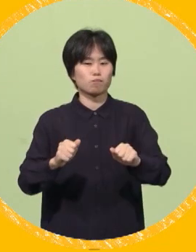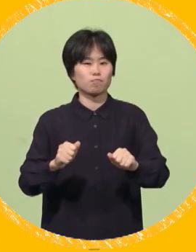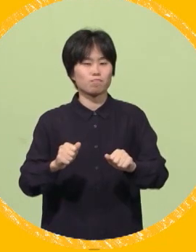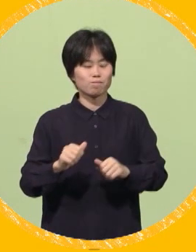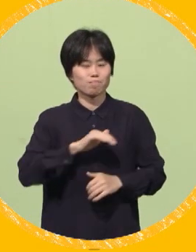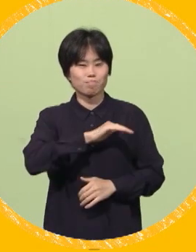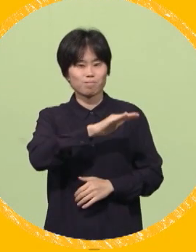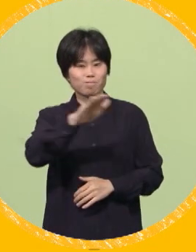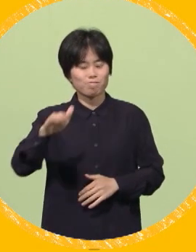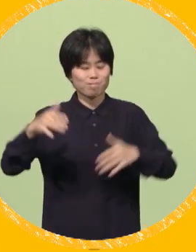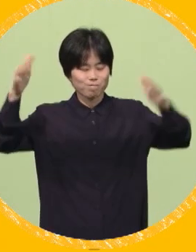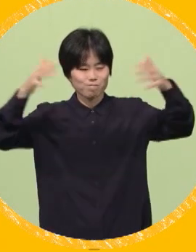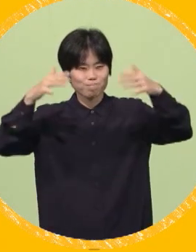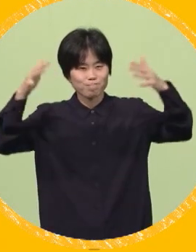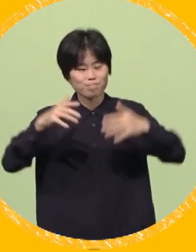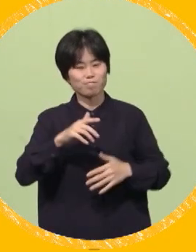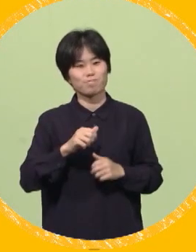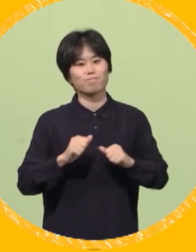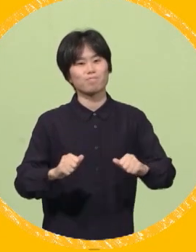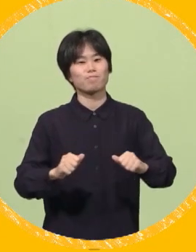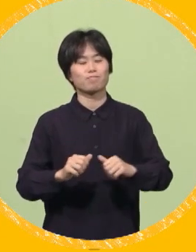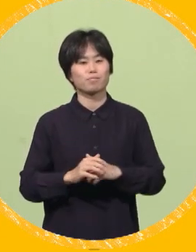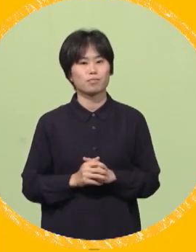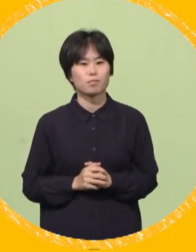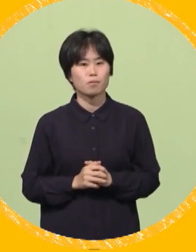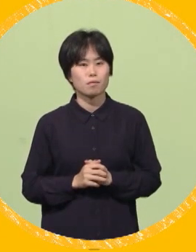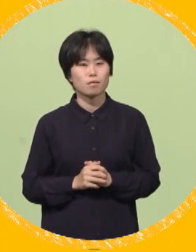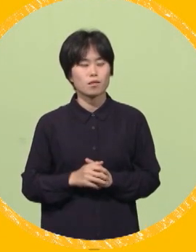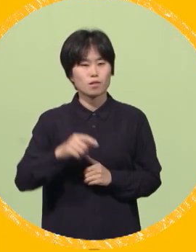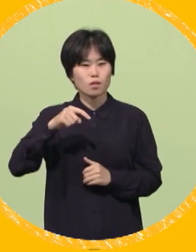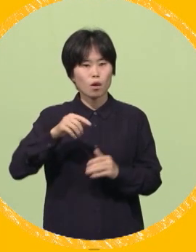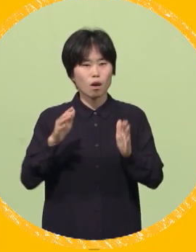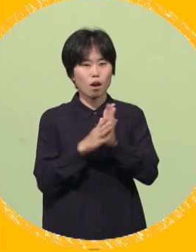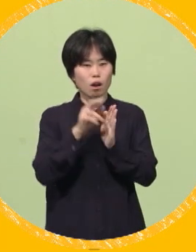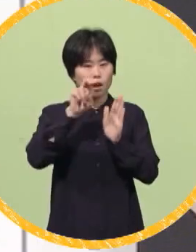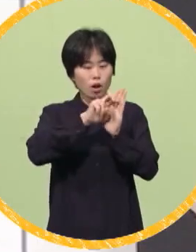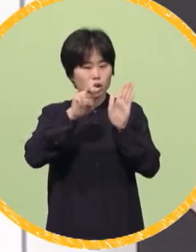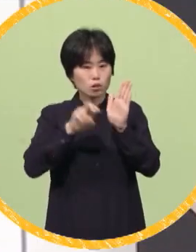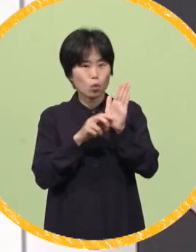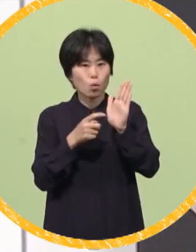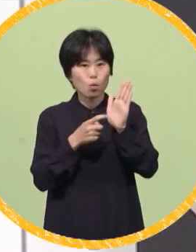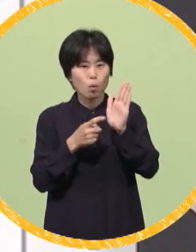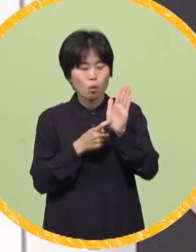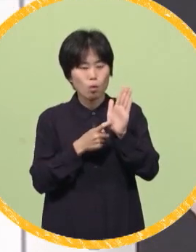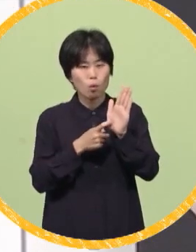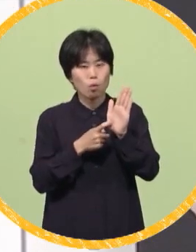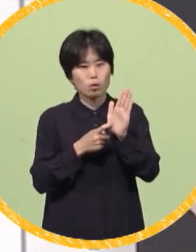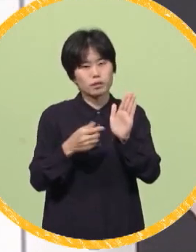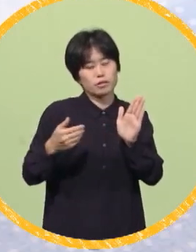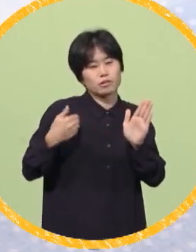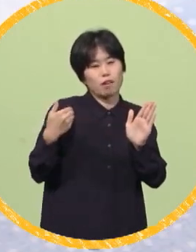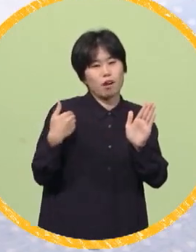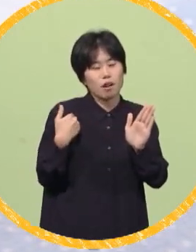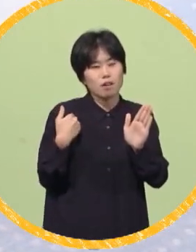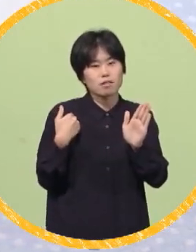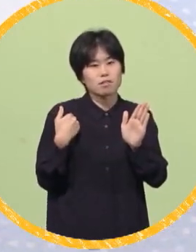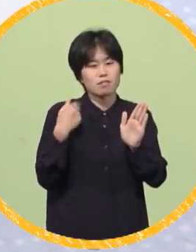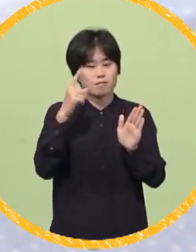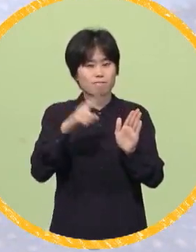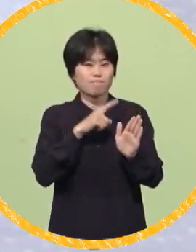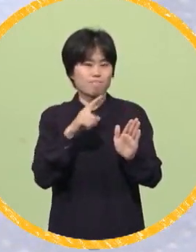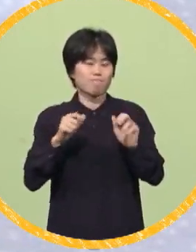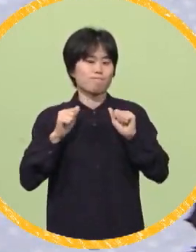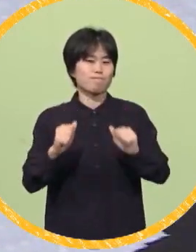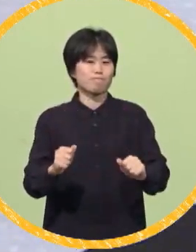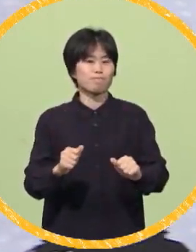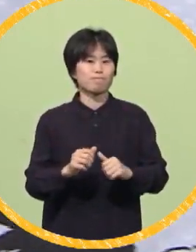ベントやったりとかね、さまざまな展開をしていますね。そんな中でもね、この神奈川憲章そのものまだね、知らないっていう人はいらっし